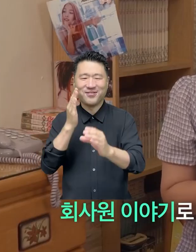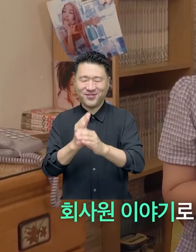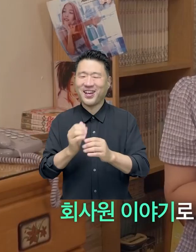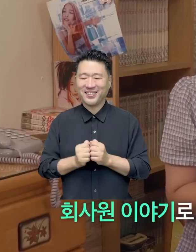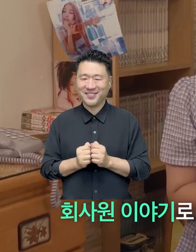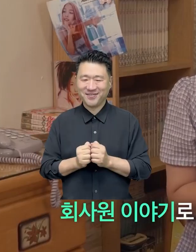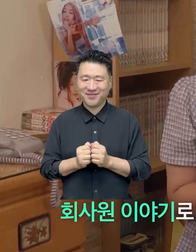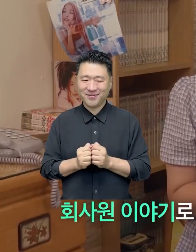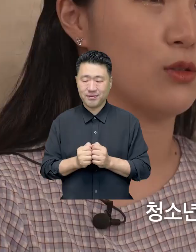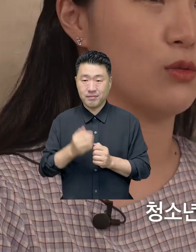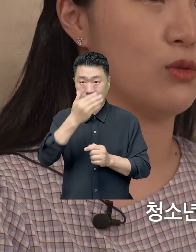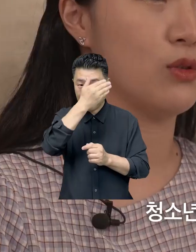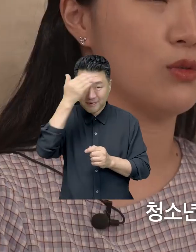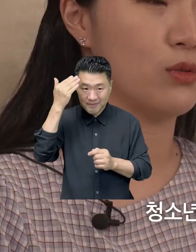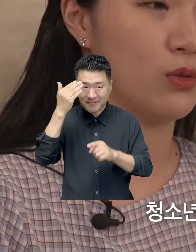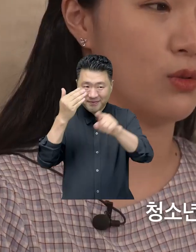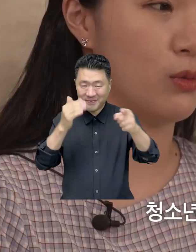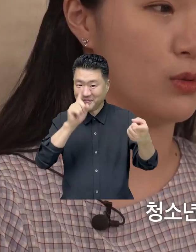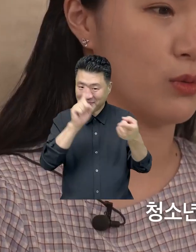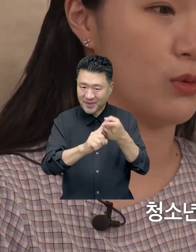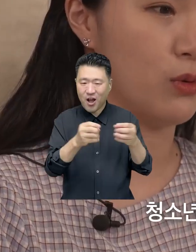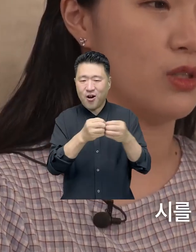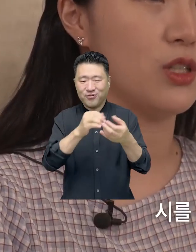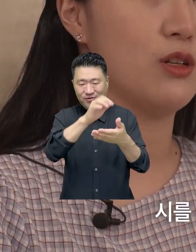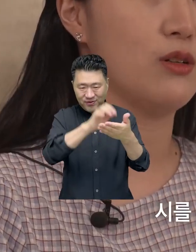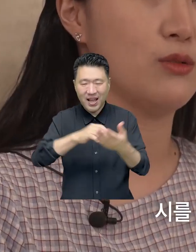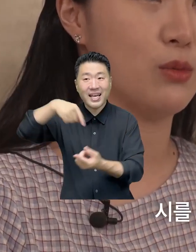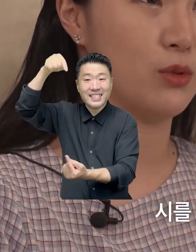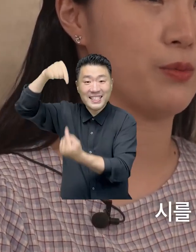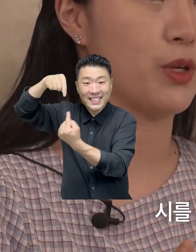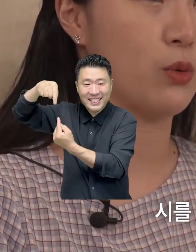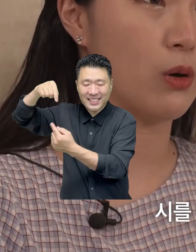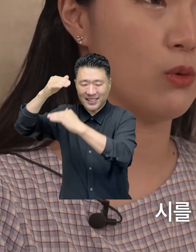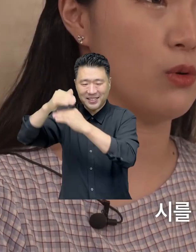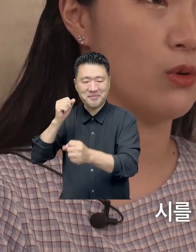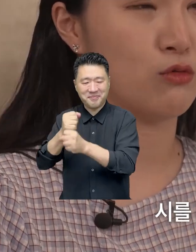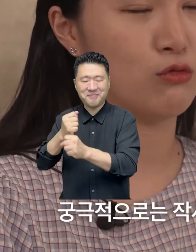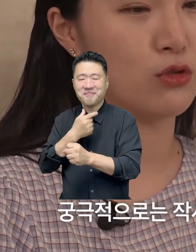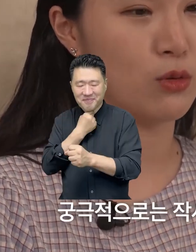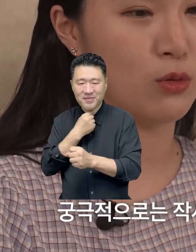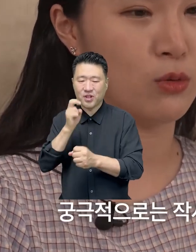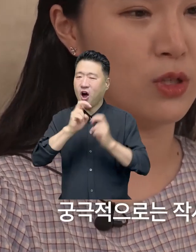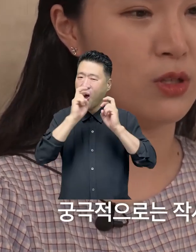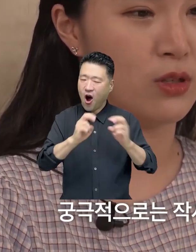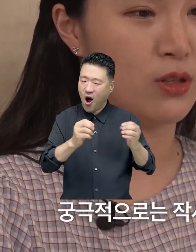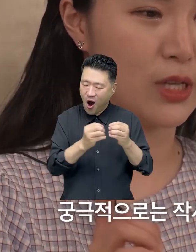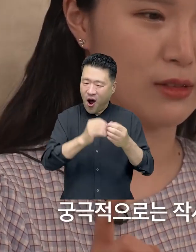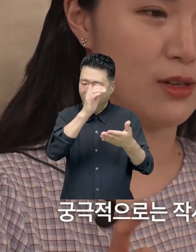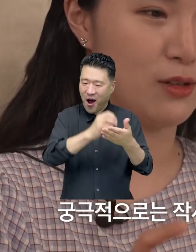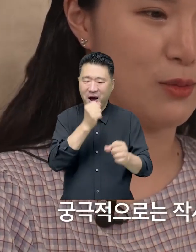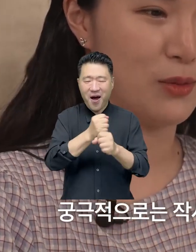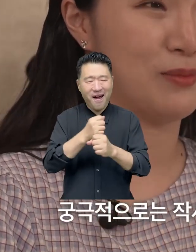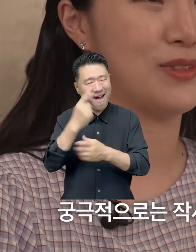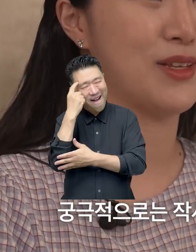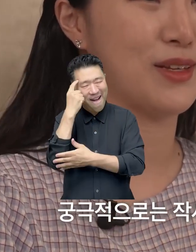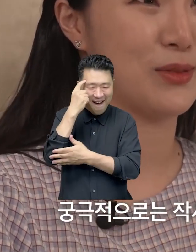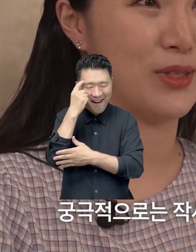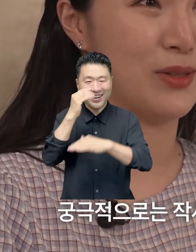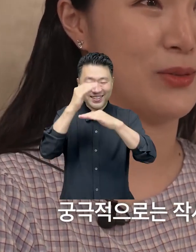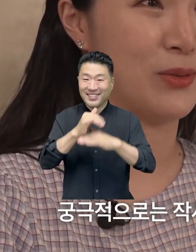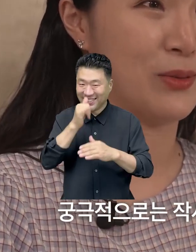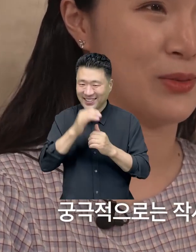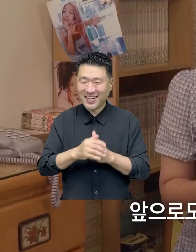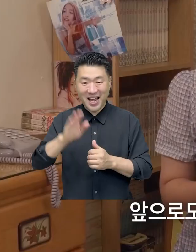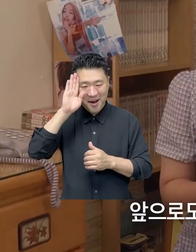위해 노력하고 있고요. 청소년 소설도 해보고 싶고 시를 써보고 싶기도 하고 궁극적으로는 작사를 해보고 싶은